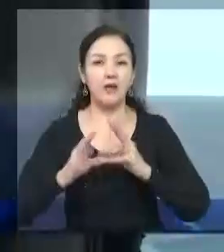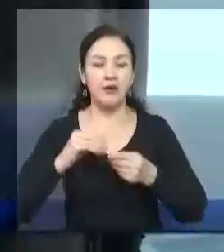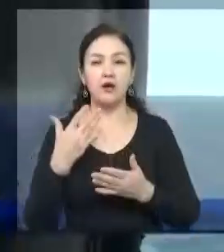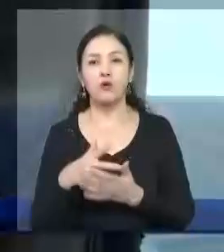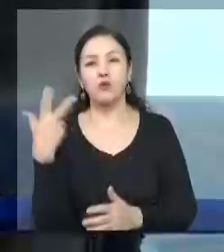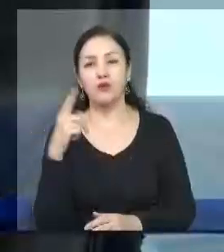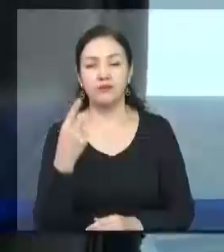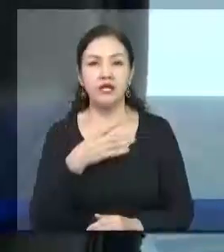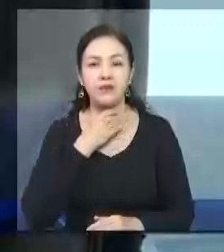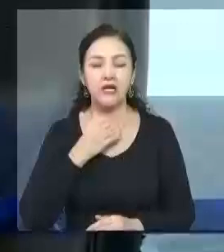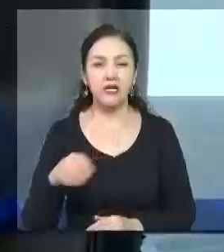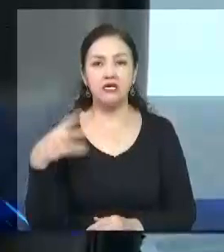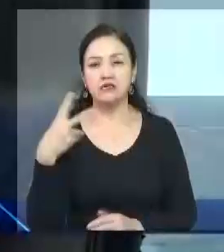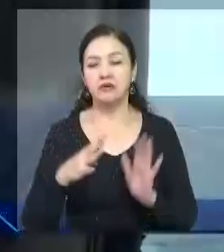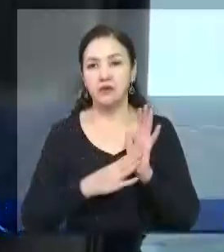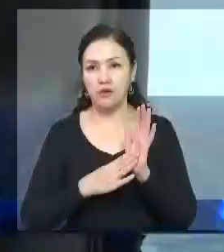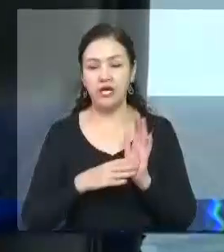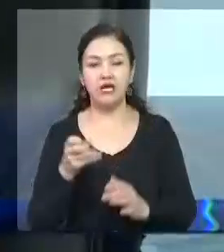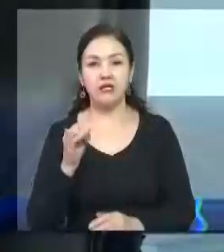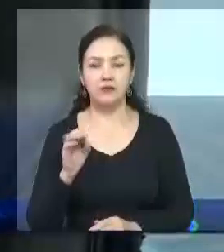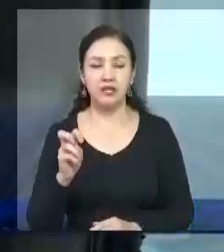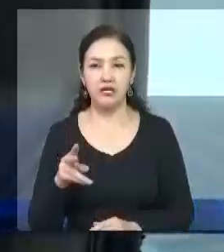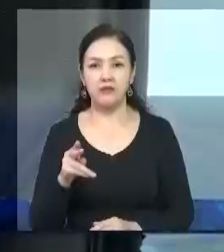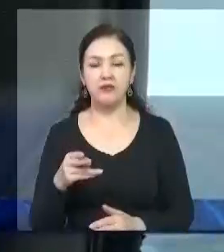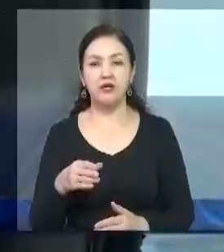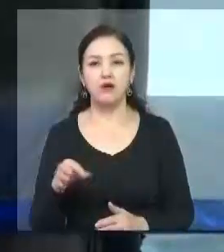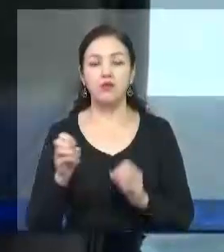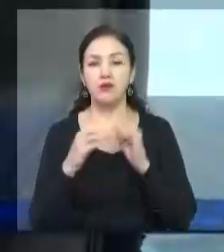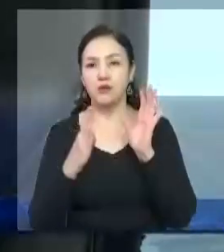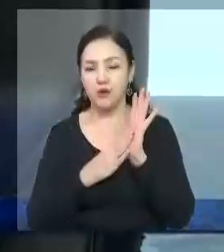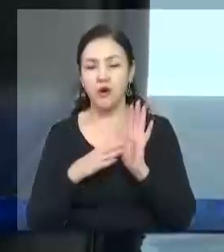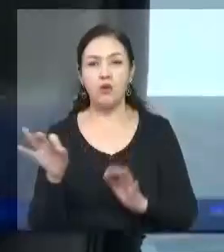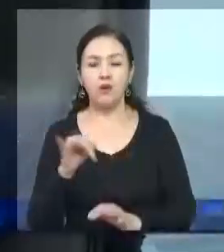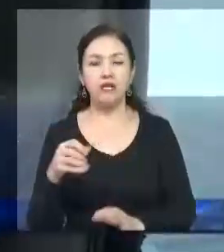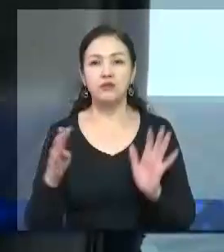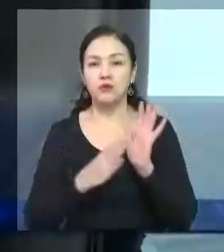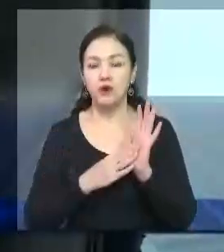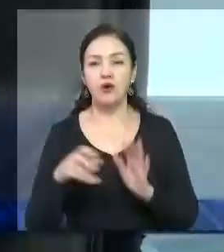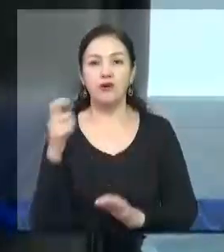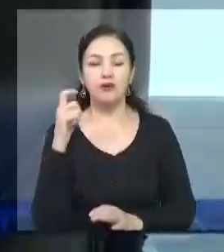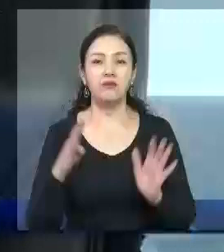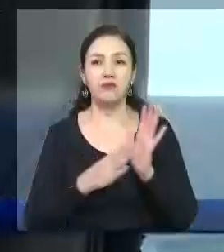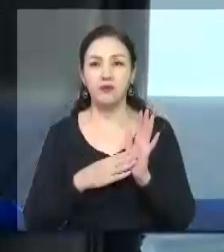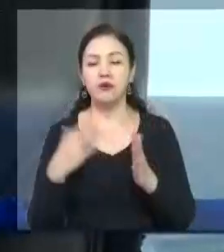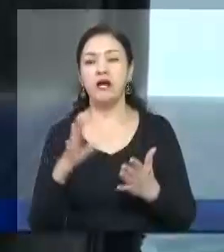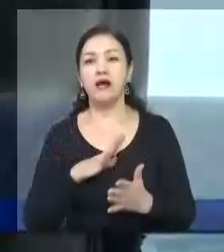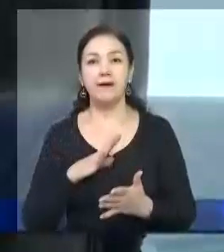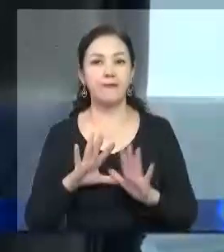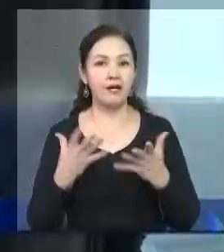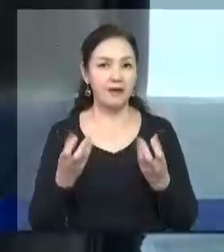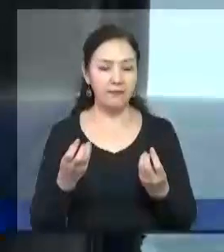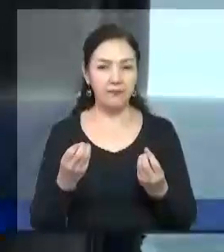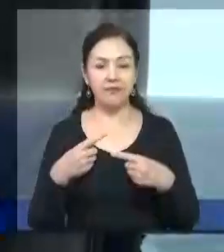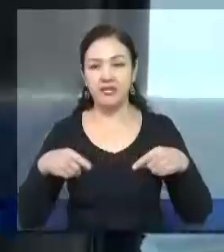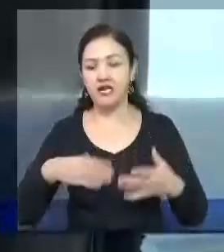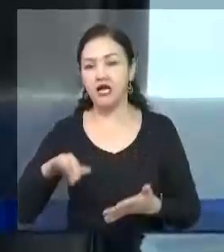31, Марток ауданында 29, Айтекеби ауданда 19, Ойылда 9, Хабда ауданда 9 жағдай және